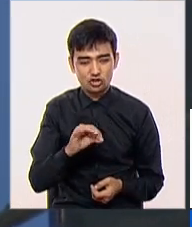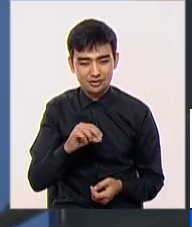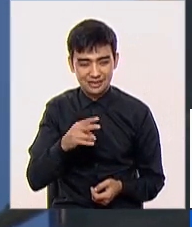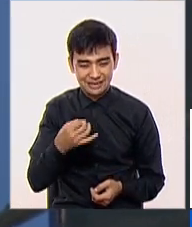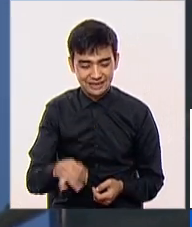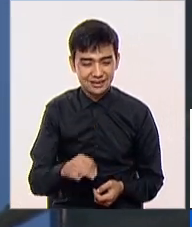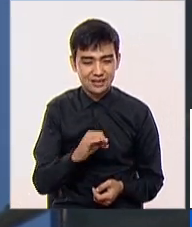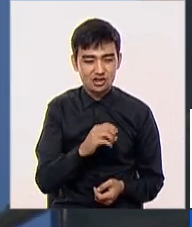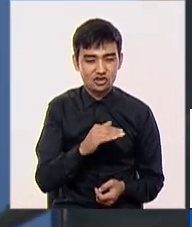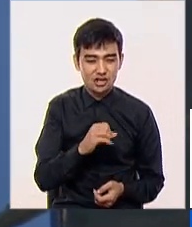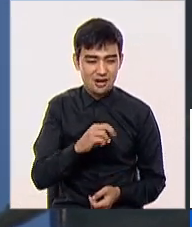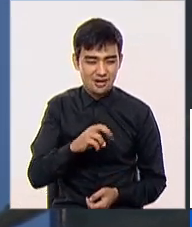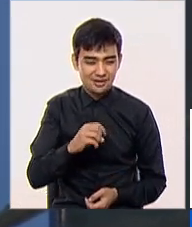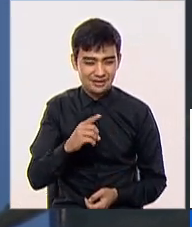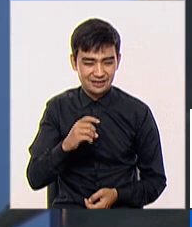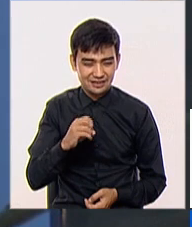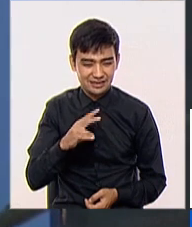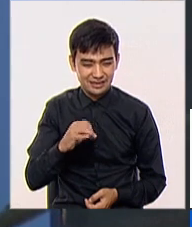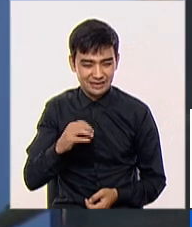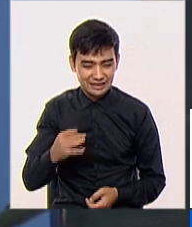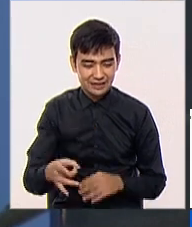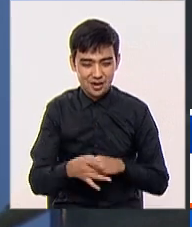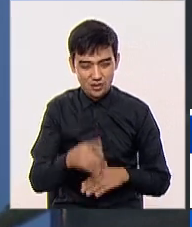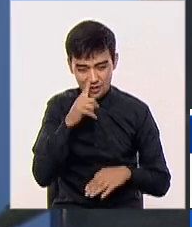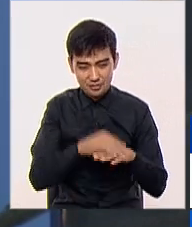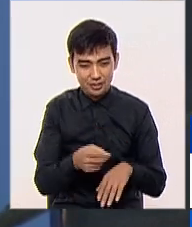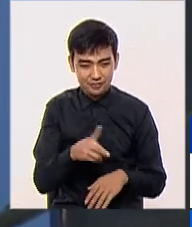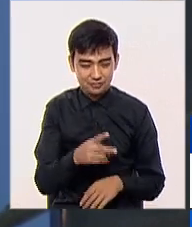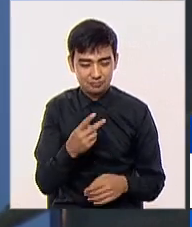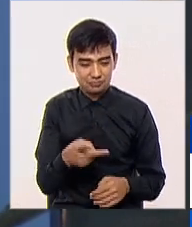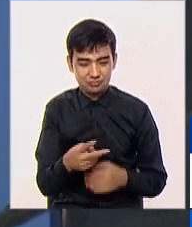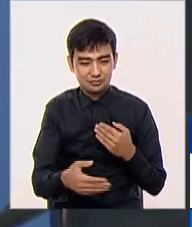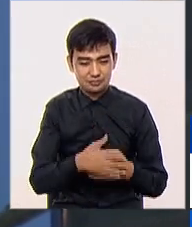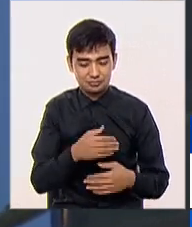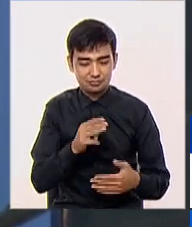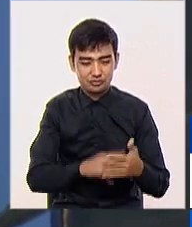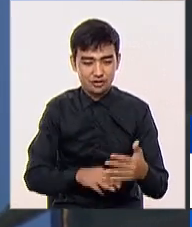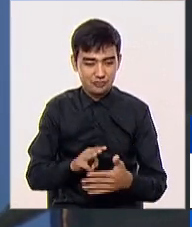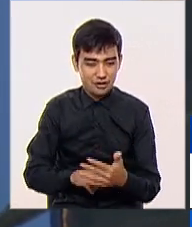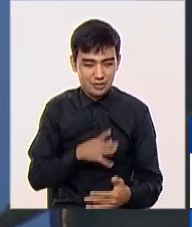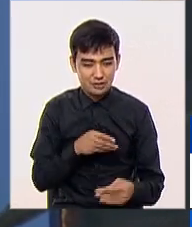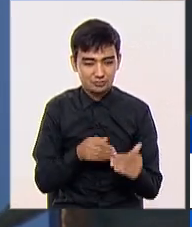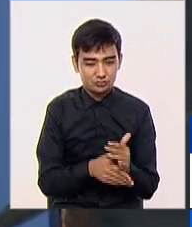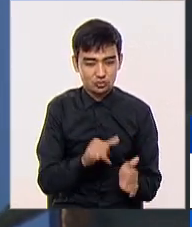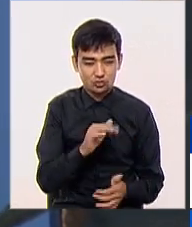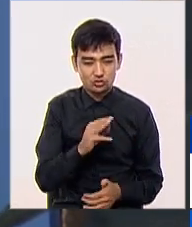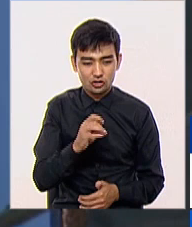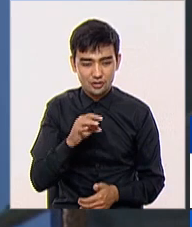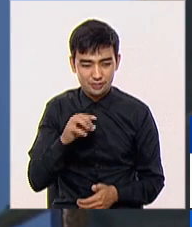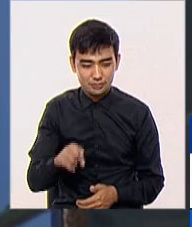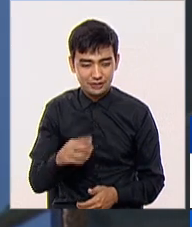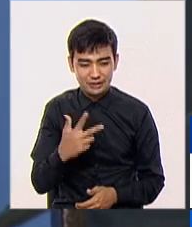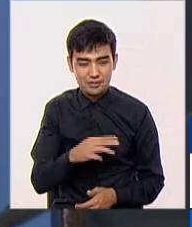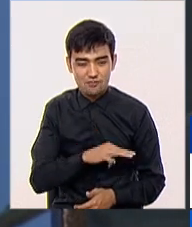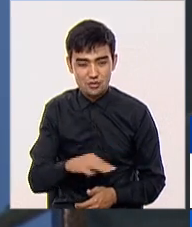сельских округов железе ского района о взыскании oчeнь иную ущерба в объеме 3 миллиона